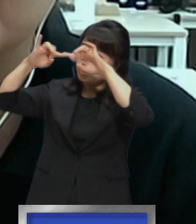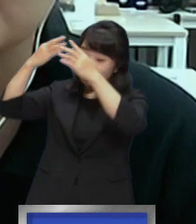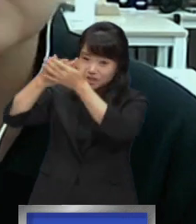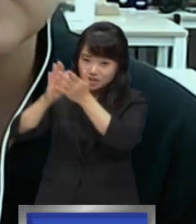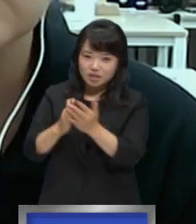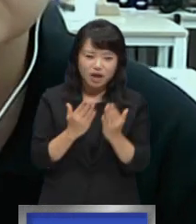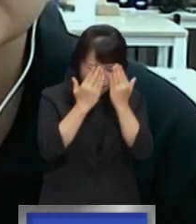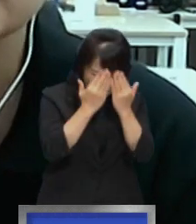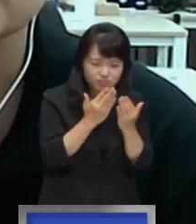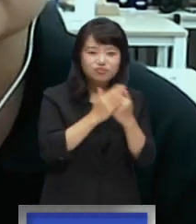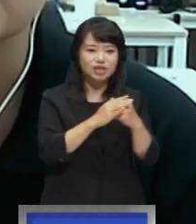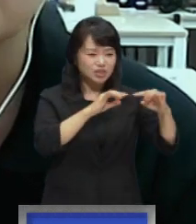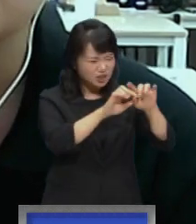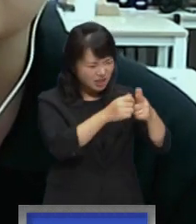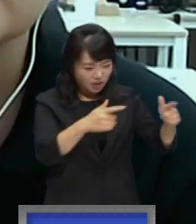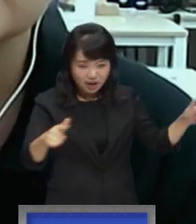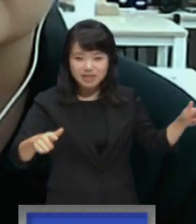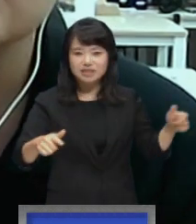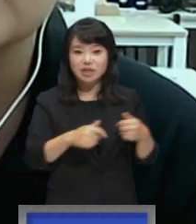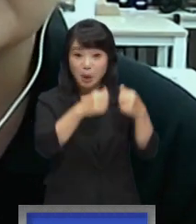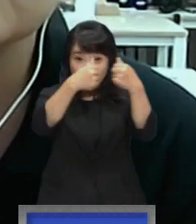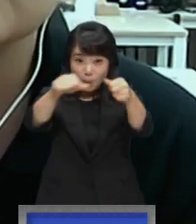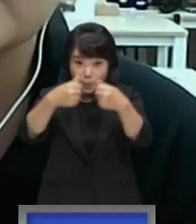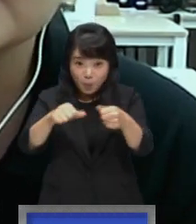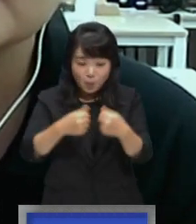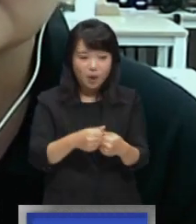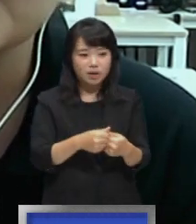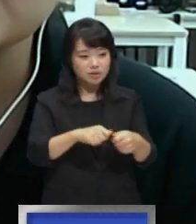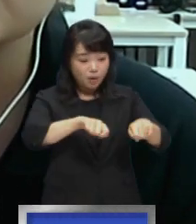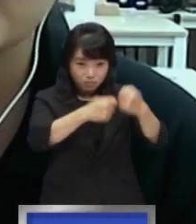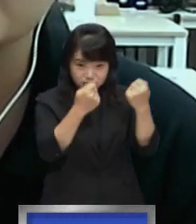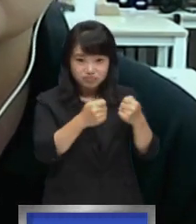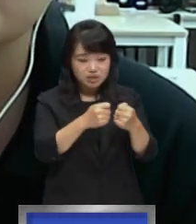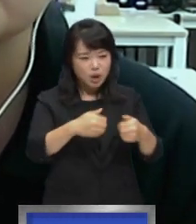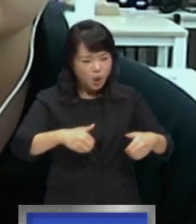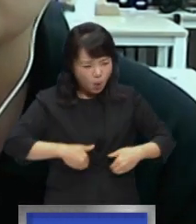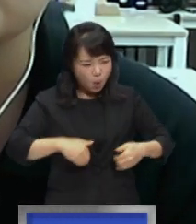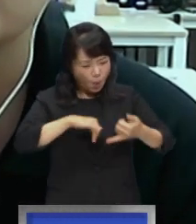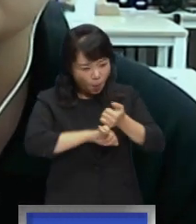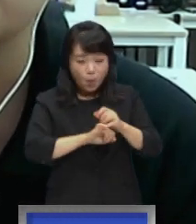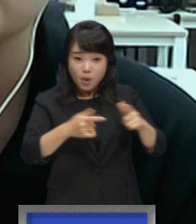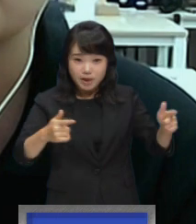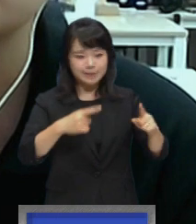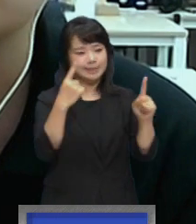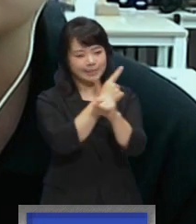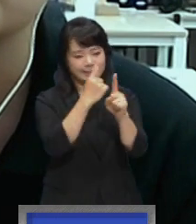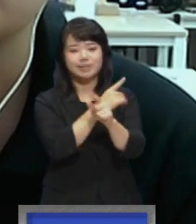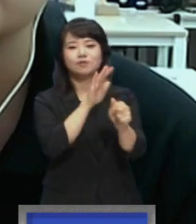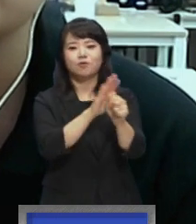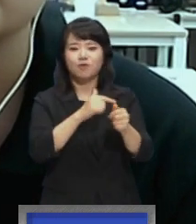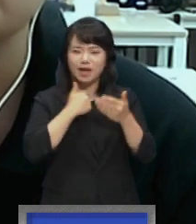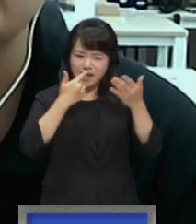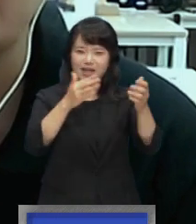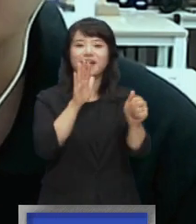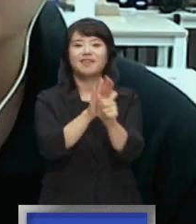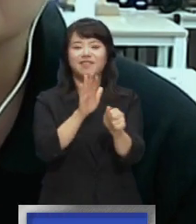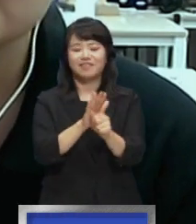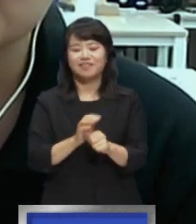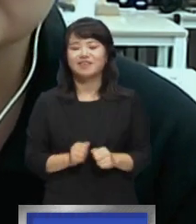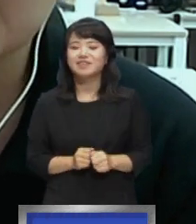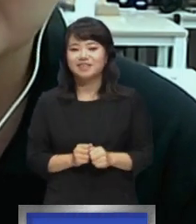세면기, 양변기, 전기 콘센트 등 고장이 나거나 파손된 필수 생활 설비를 교체하는 봉사활동으로 이어지고